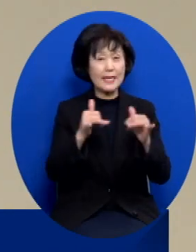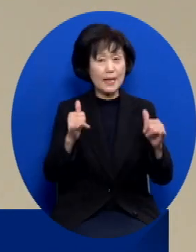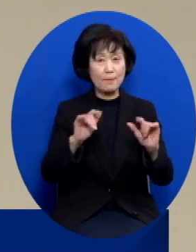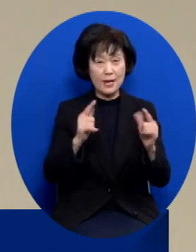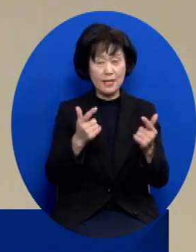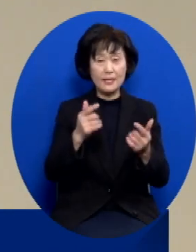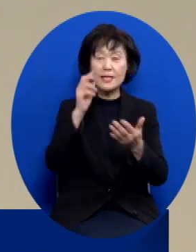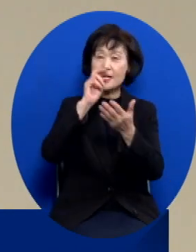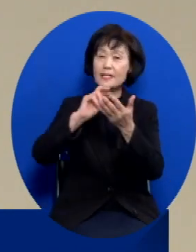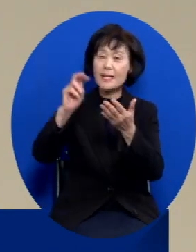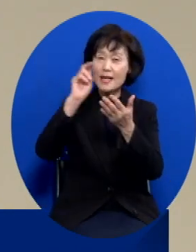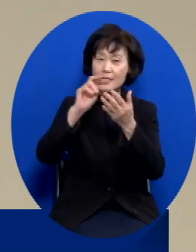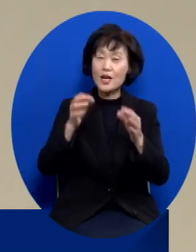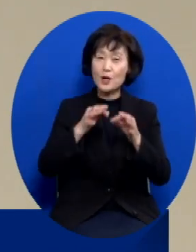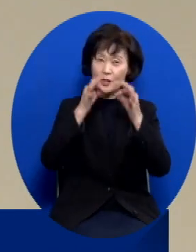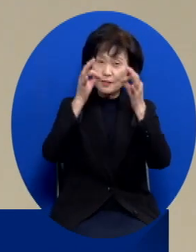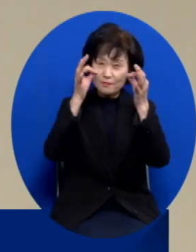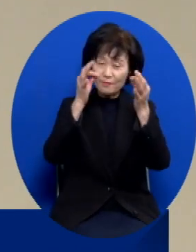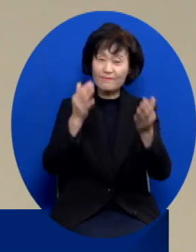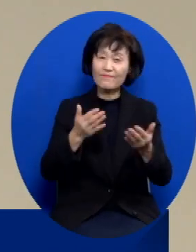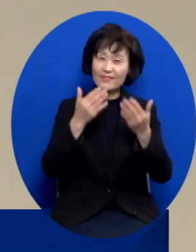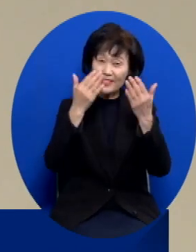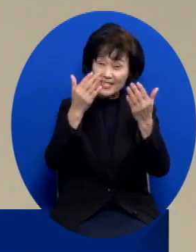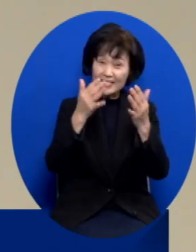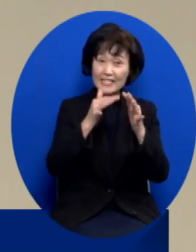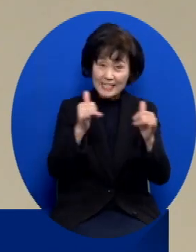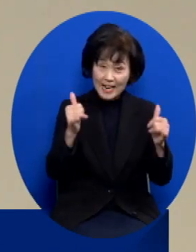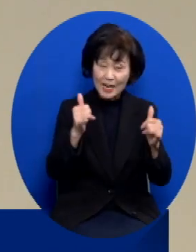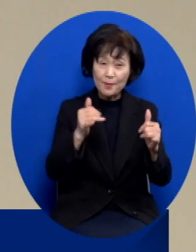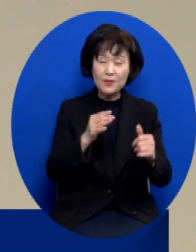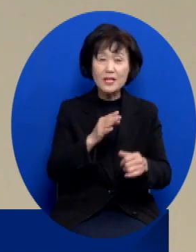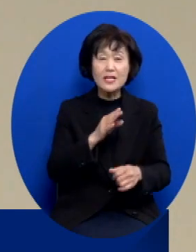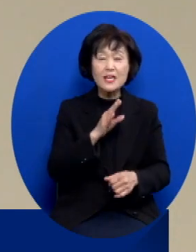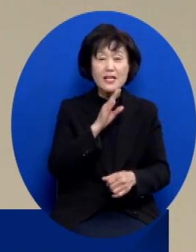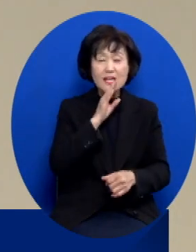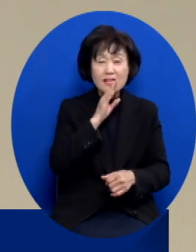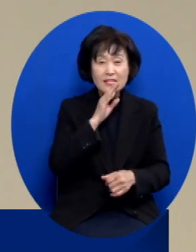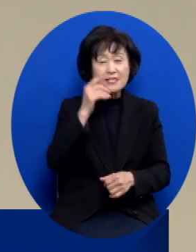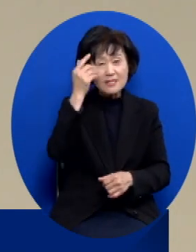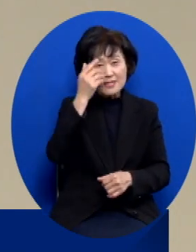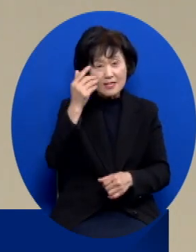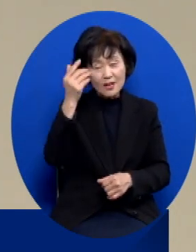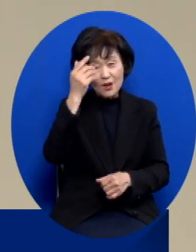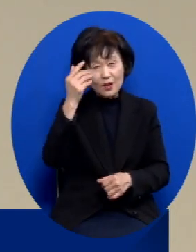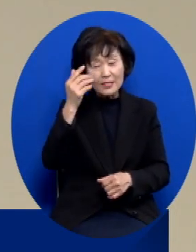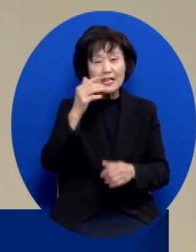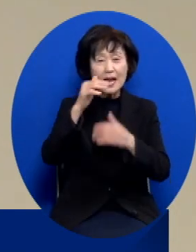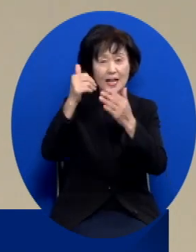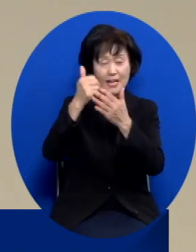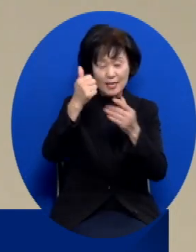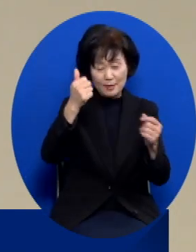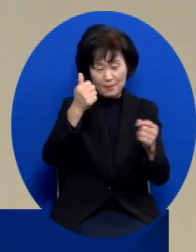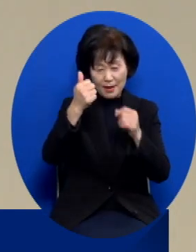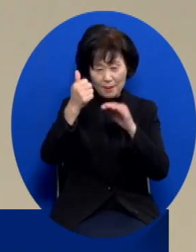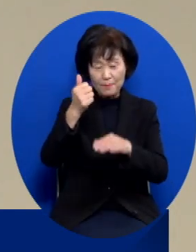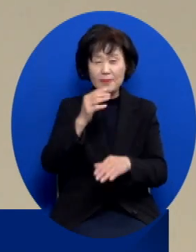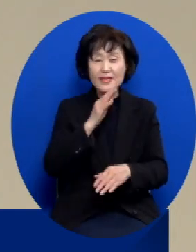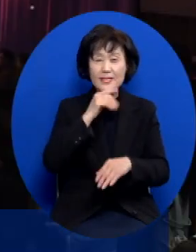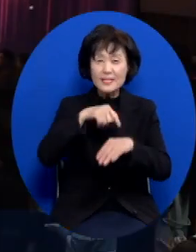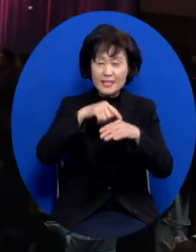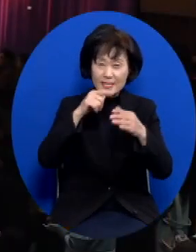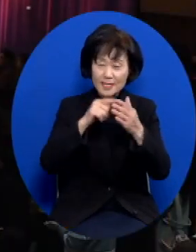그러기에 신령과 진정이신 하나님 앞에 진심으로 부르야